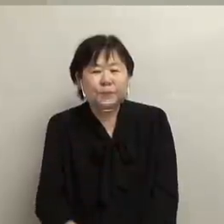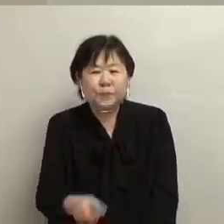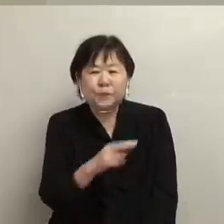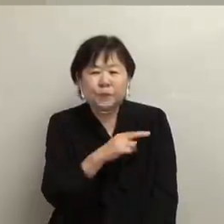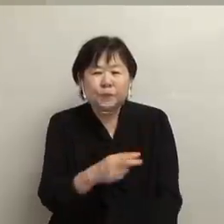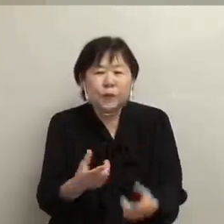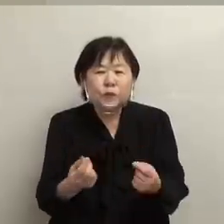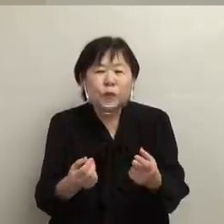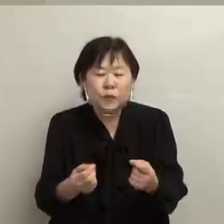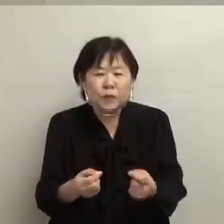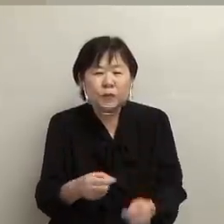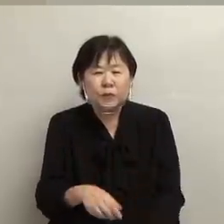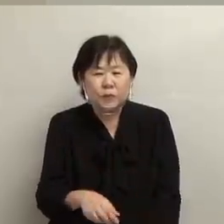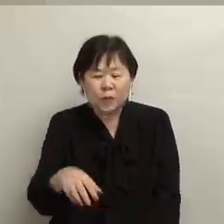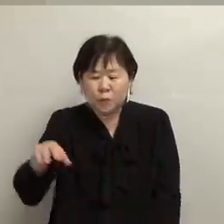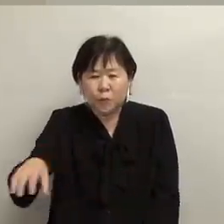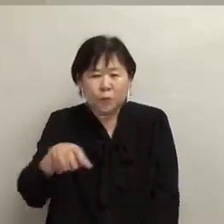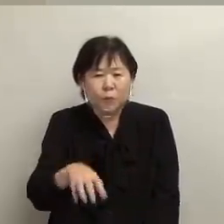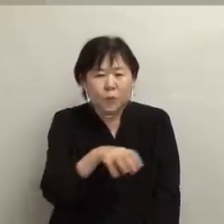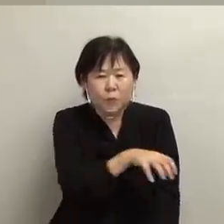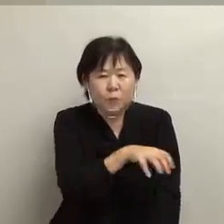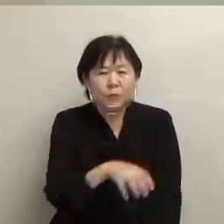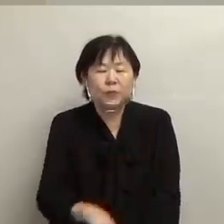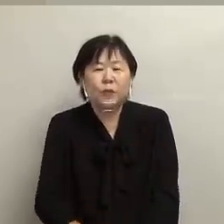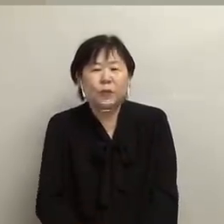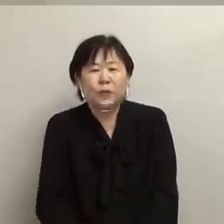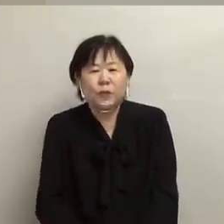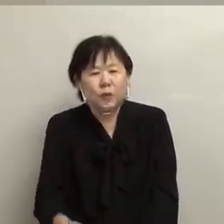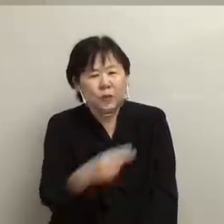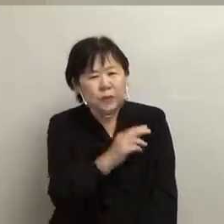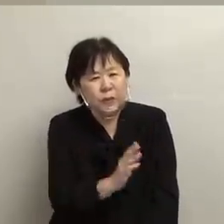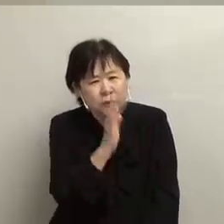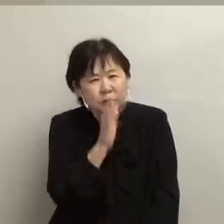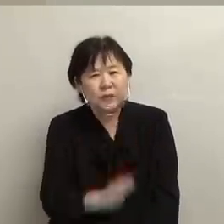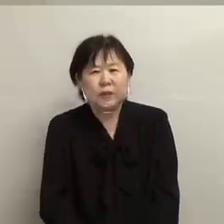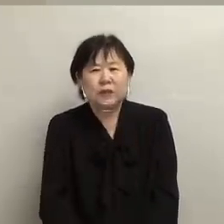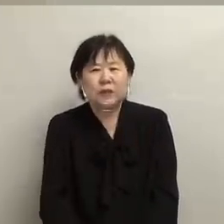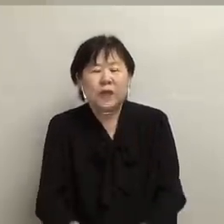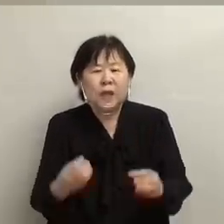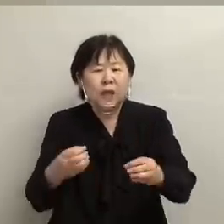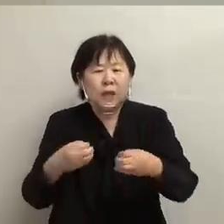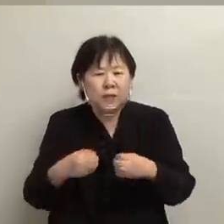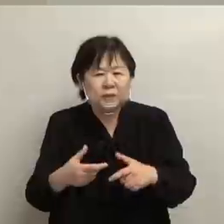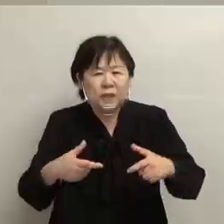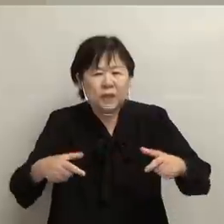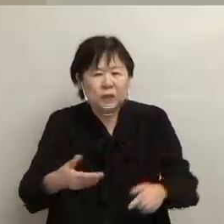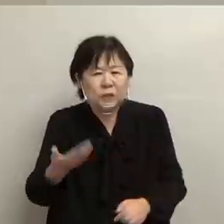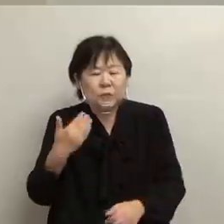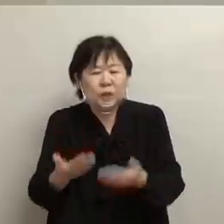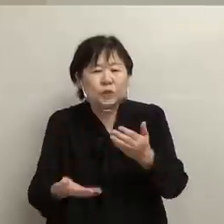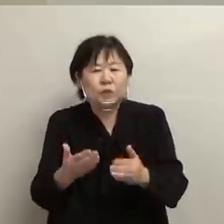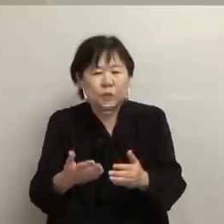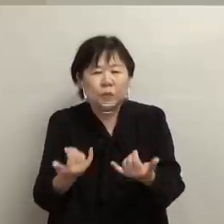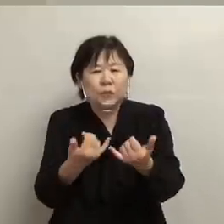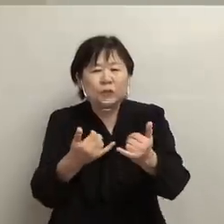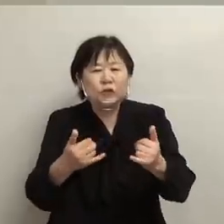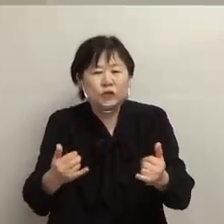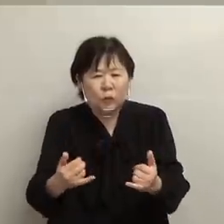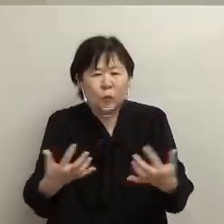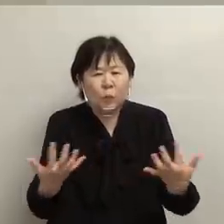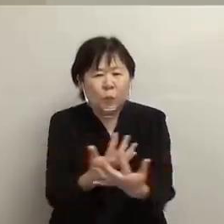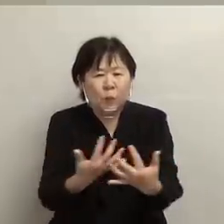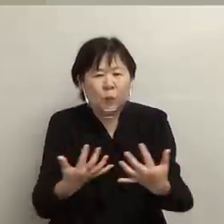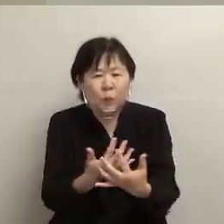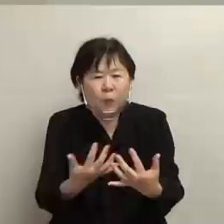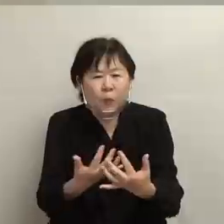いずれの地点もですねええ見てくださいこの感染拡大前に比べて人流が増えているということを